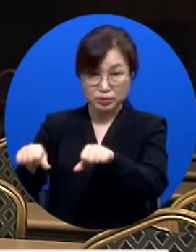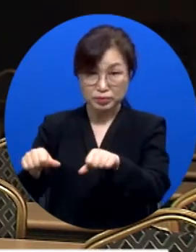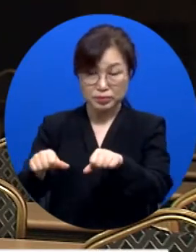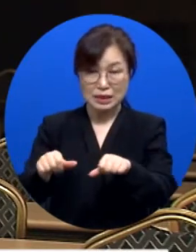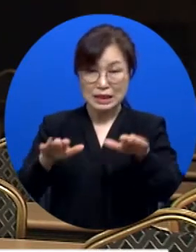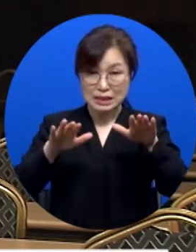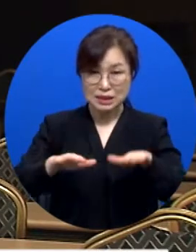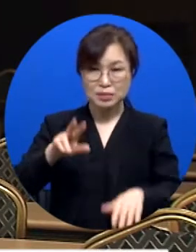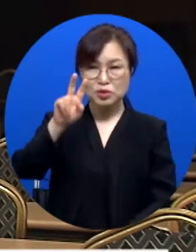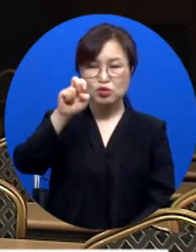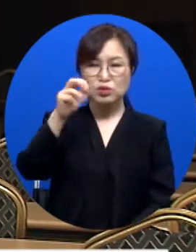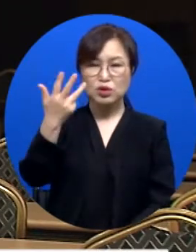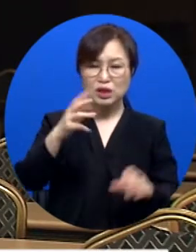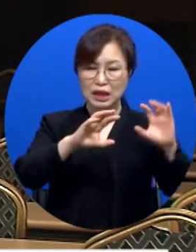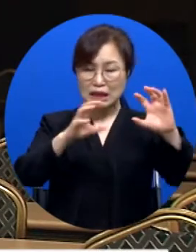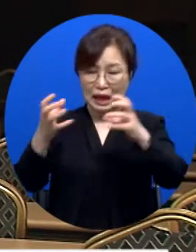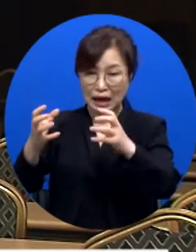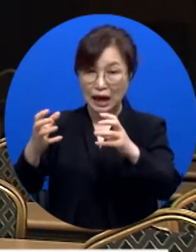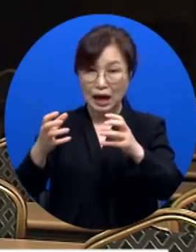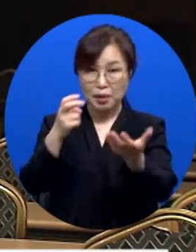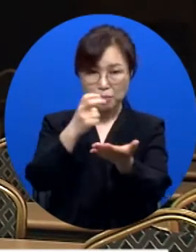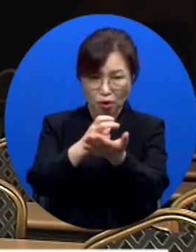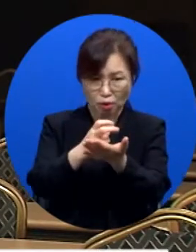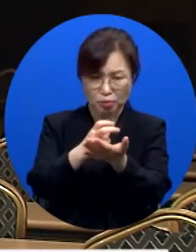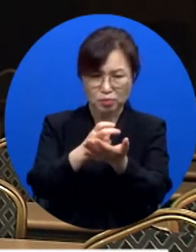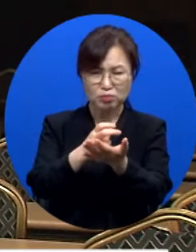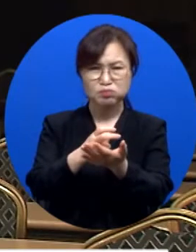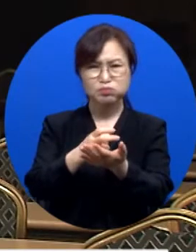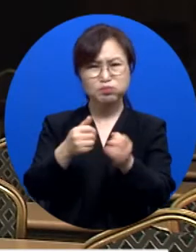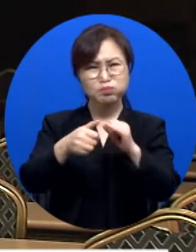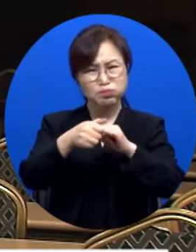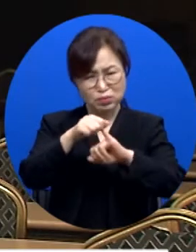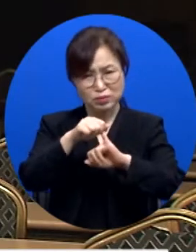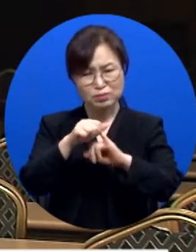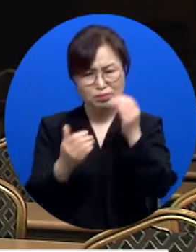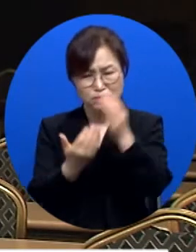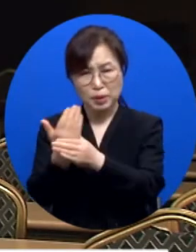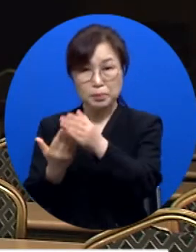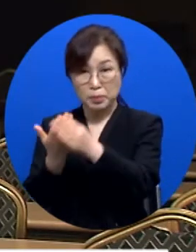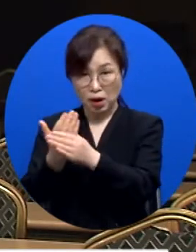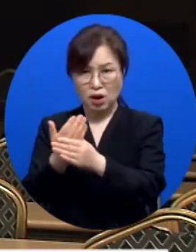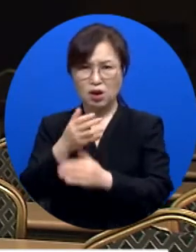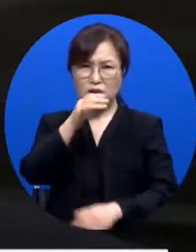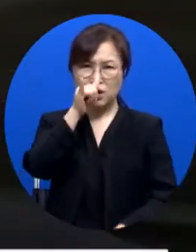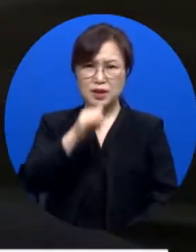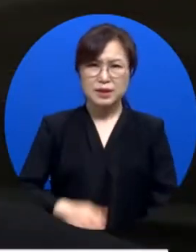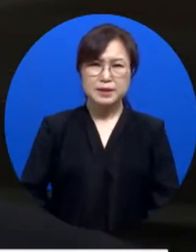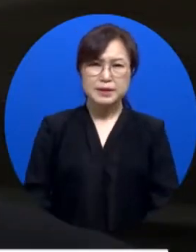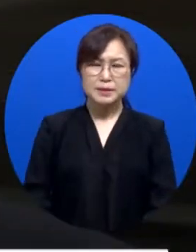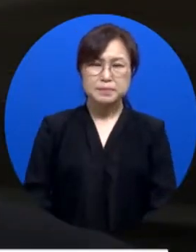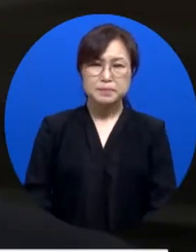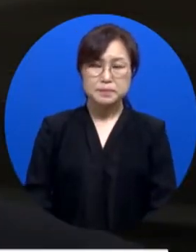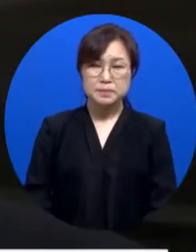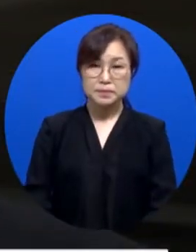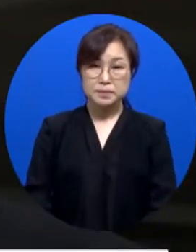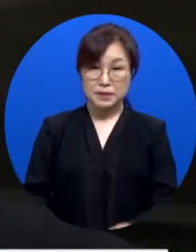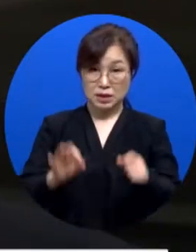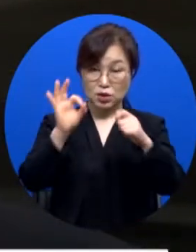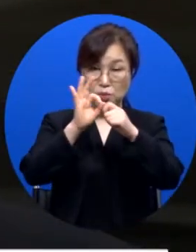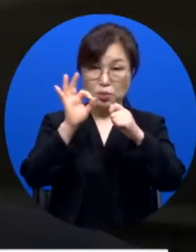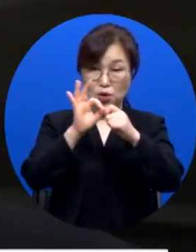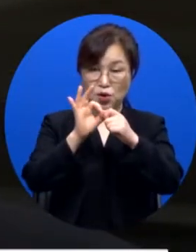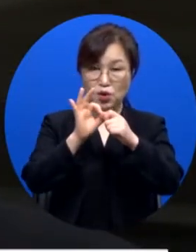해서 이설 시 해가고 있는데 이것은 현실적으로 일어나고 요 통계 수치가 분명 합니다 열번째